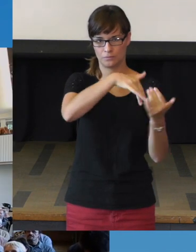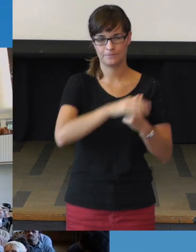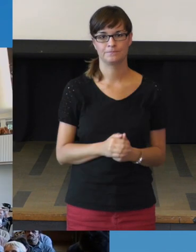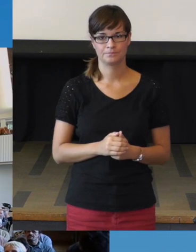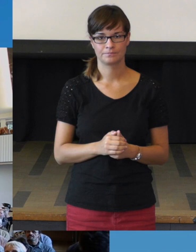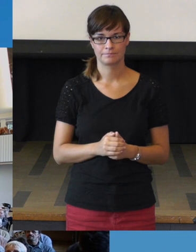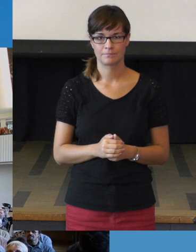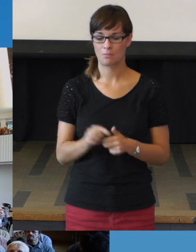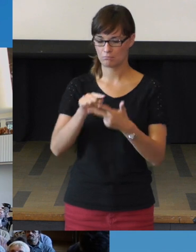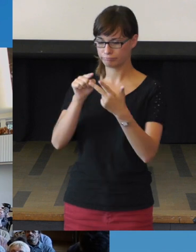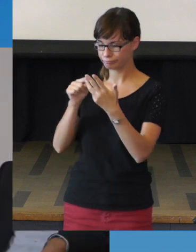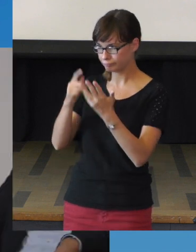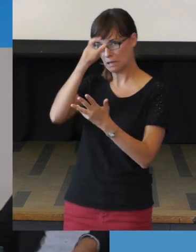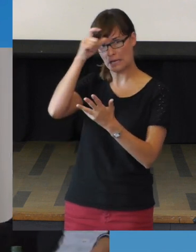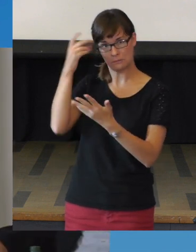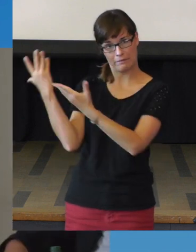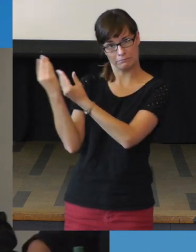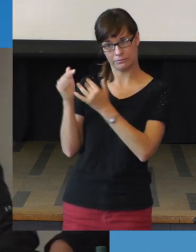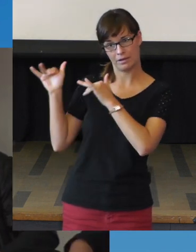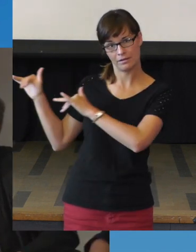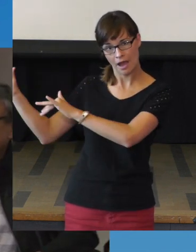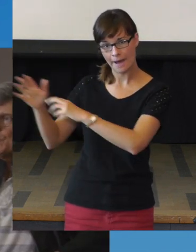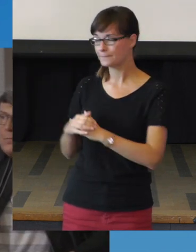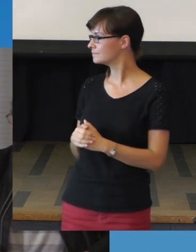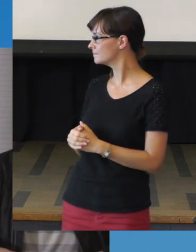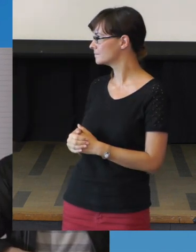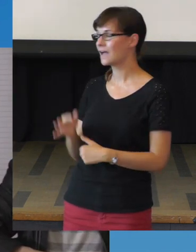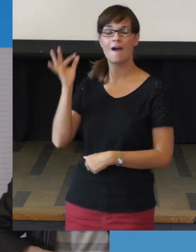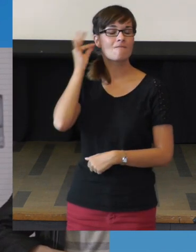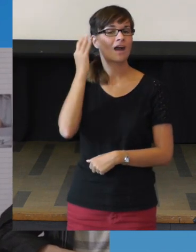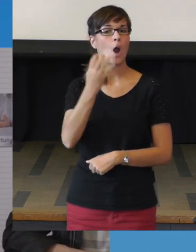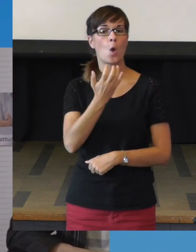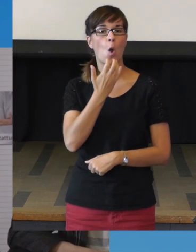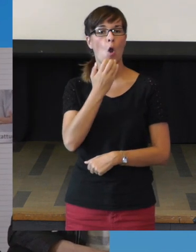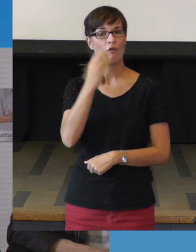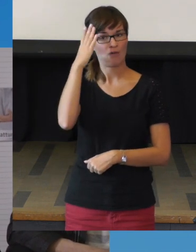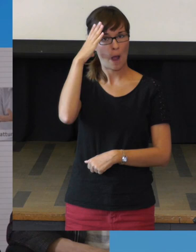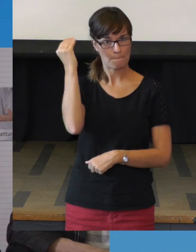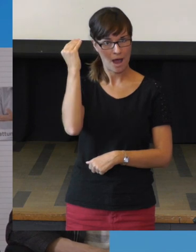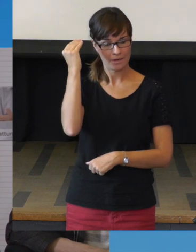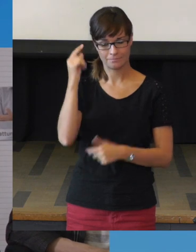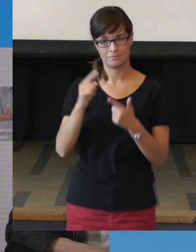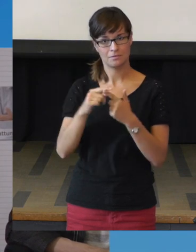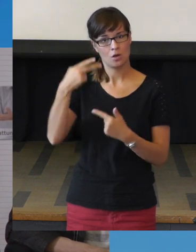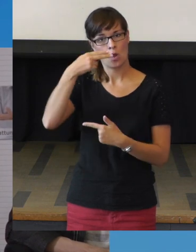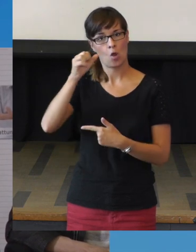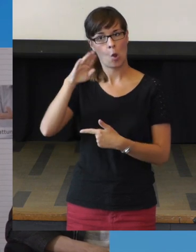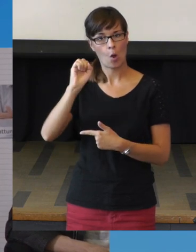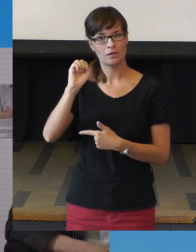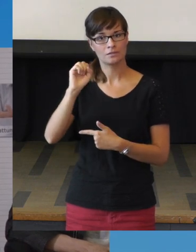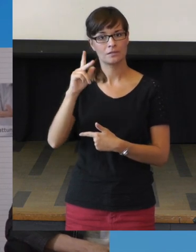noch weitere Fachexperten, die sitzen hier. Das ist die Dagmar Hoffmann und der Horst Kothe.